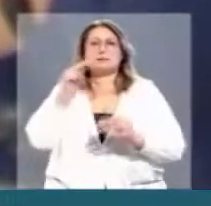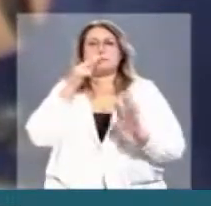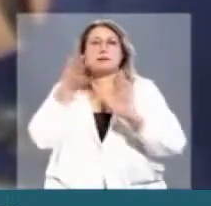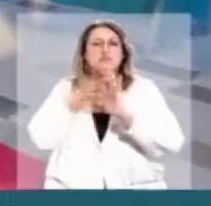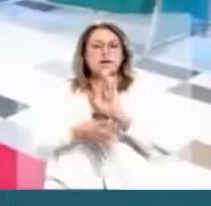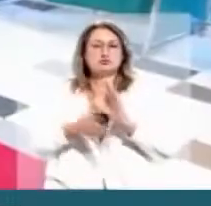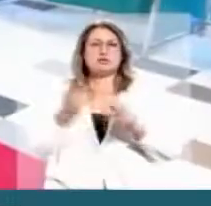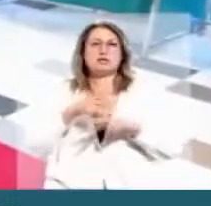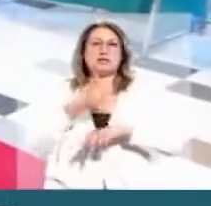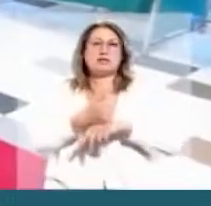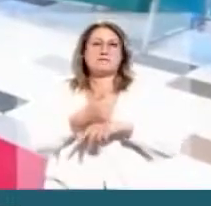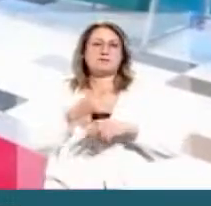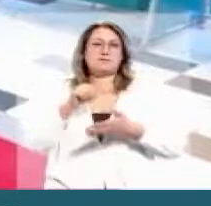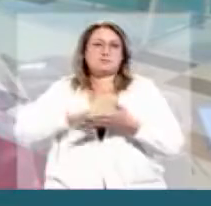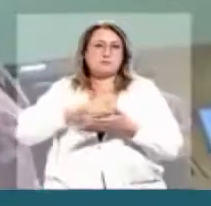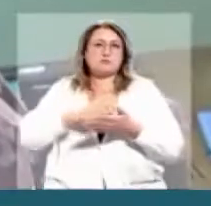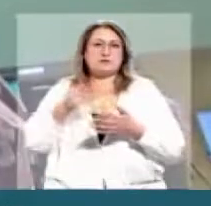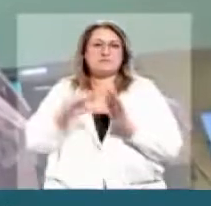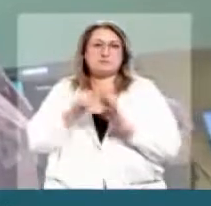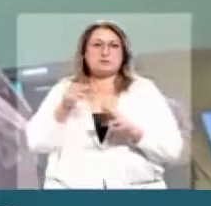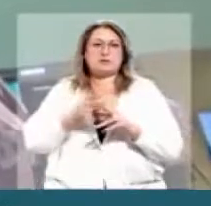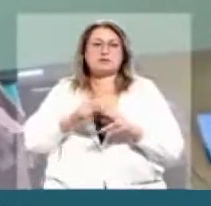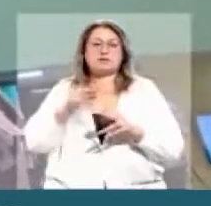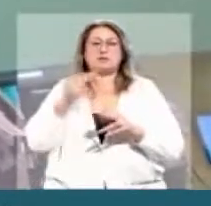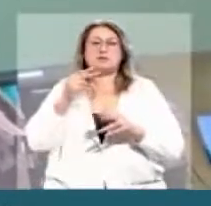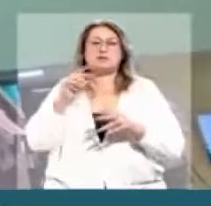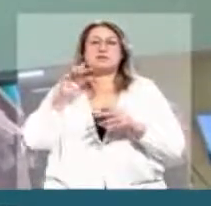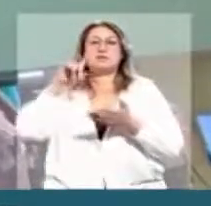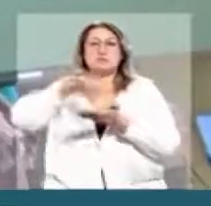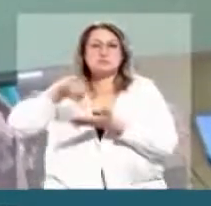демократия, заң және тәртіп сайлаушылардың міндеті. Президент соны жауапкершілікпен сезінуге шақырды.